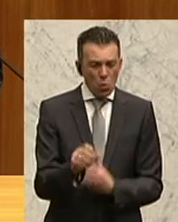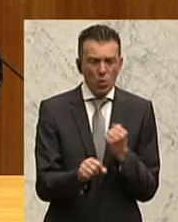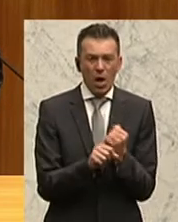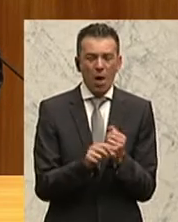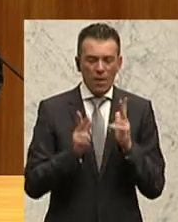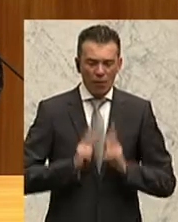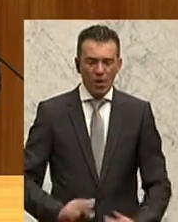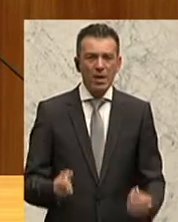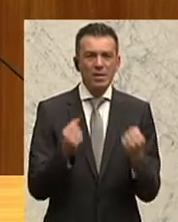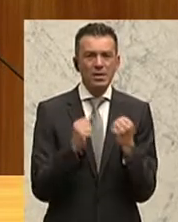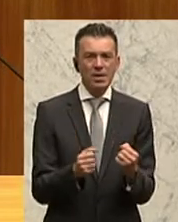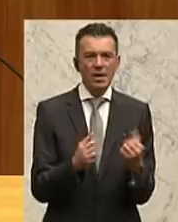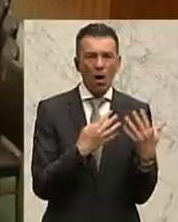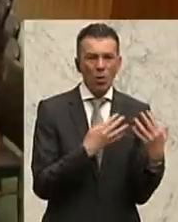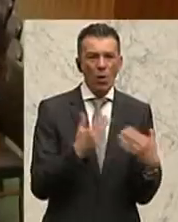39 Jahre.